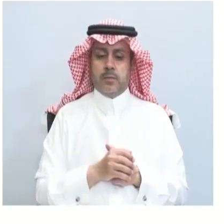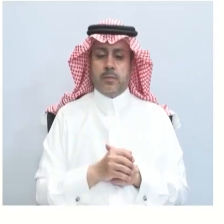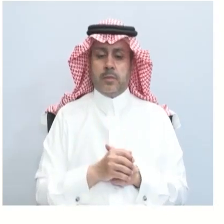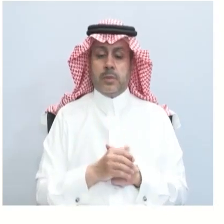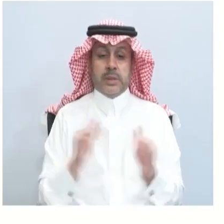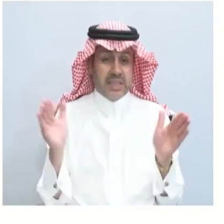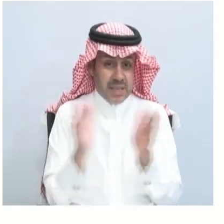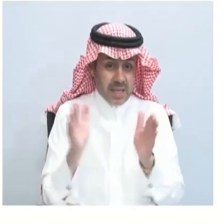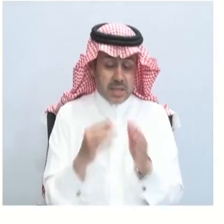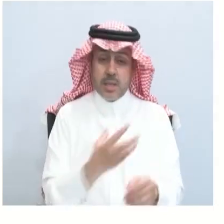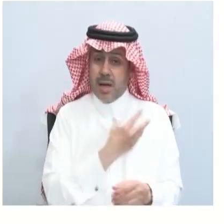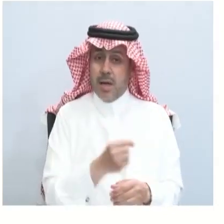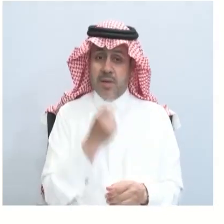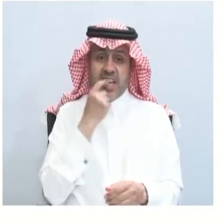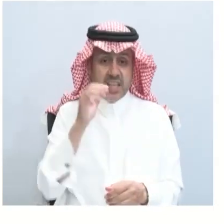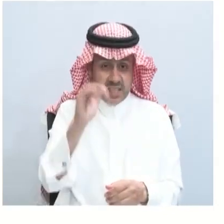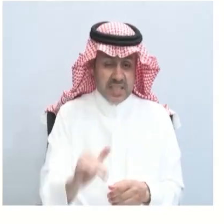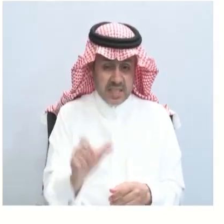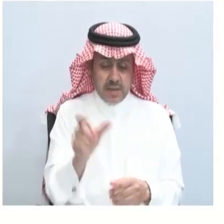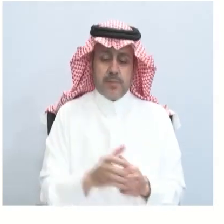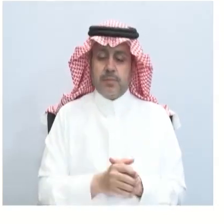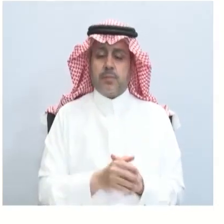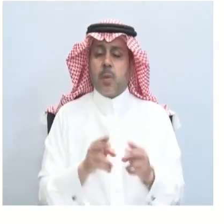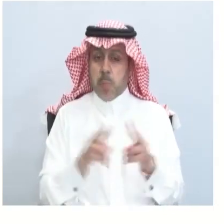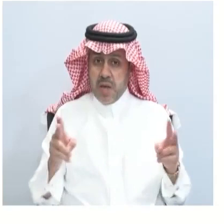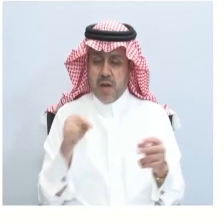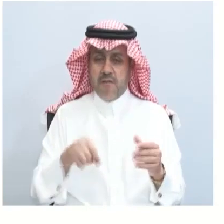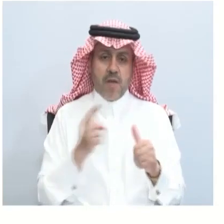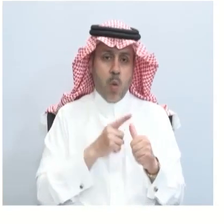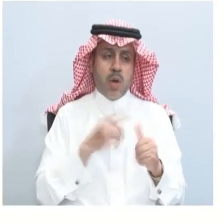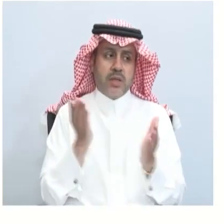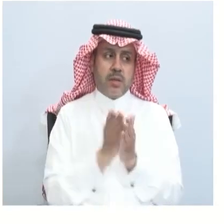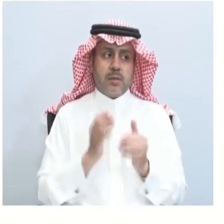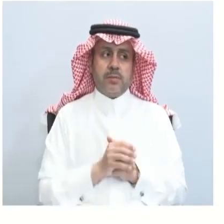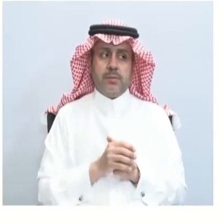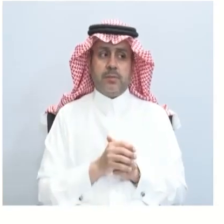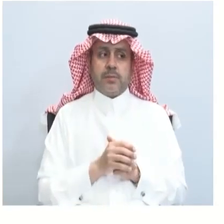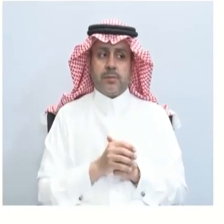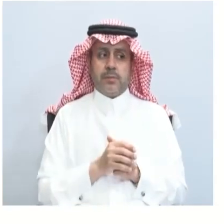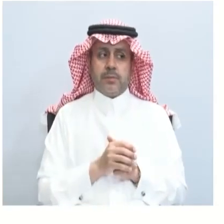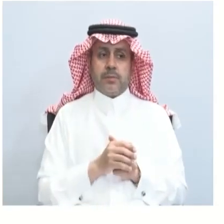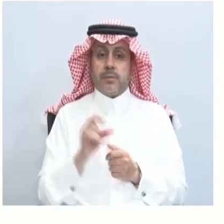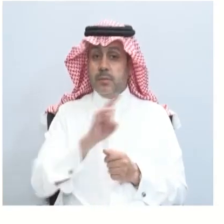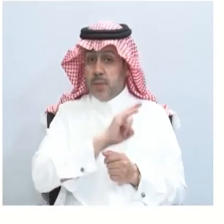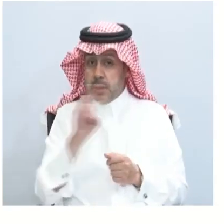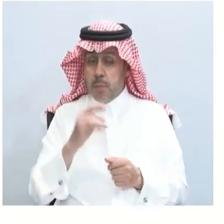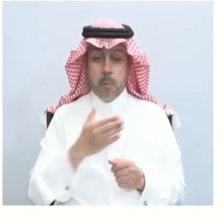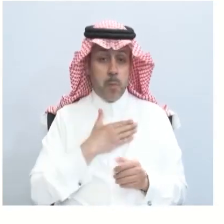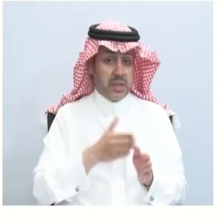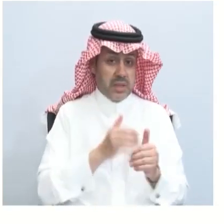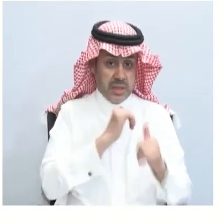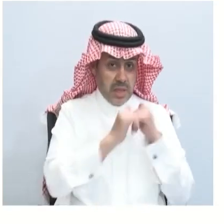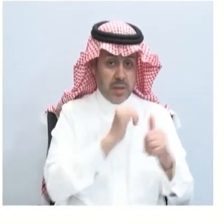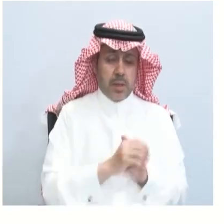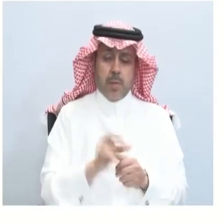تخصيص الرحمه بالصغير ذكرناه في بدايه درس اليوم ليس منا من لم يرحم صغيرنا